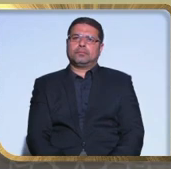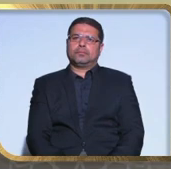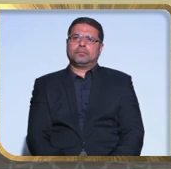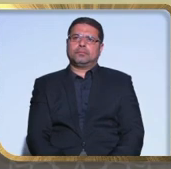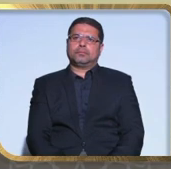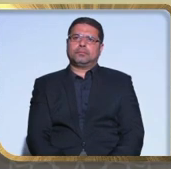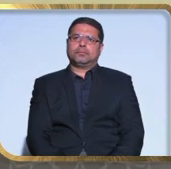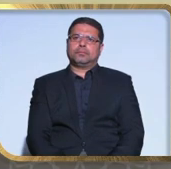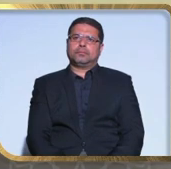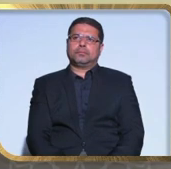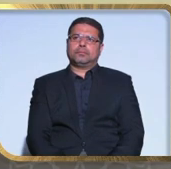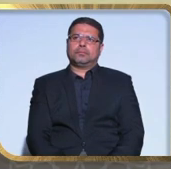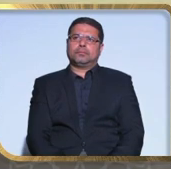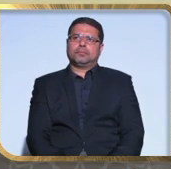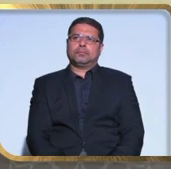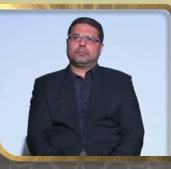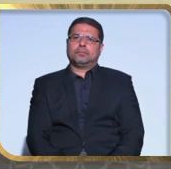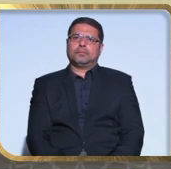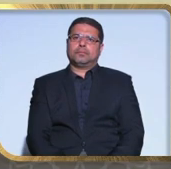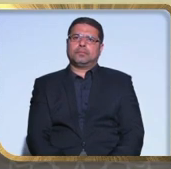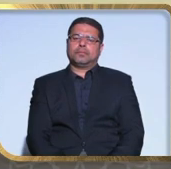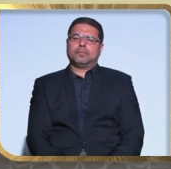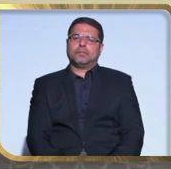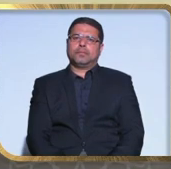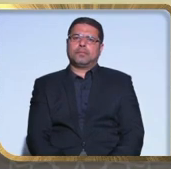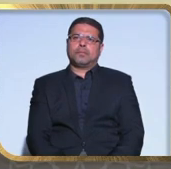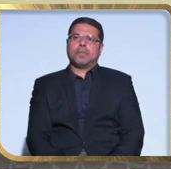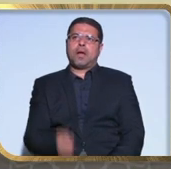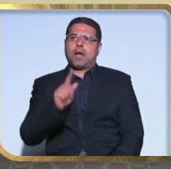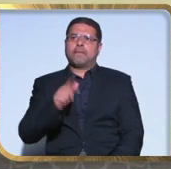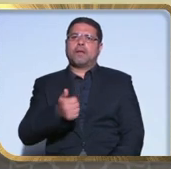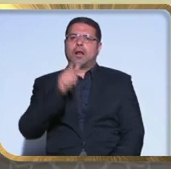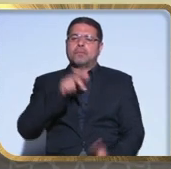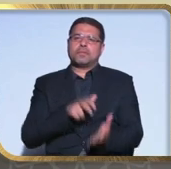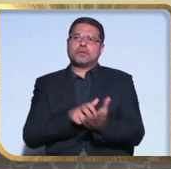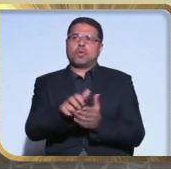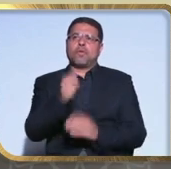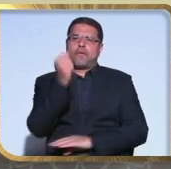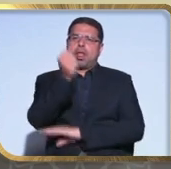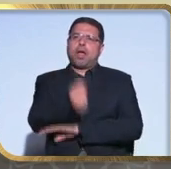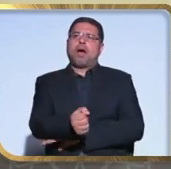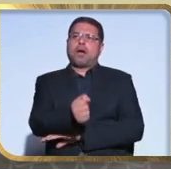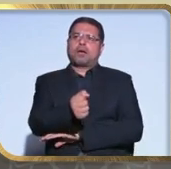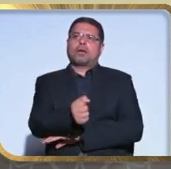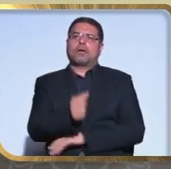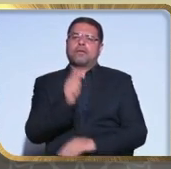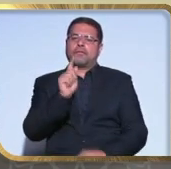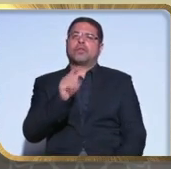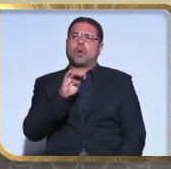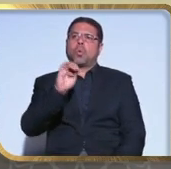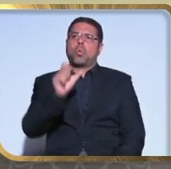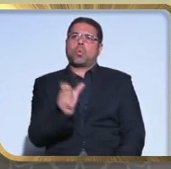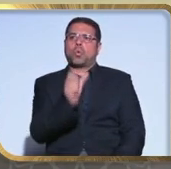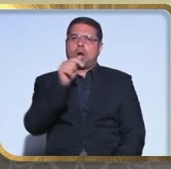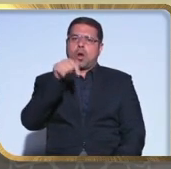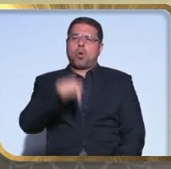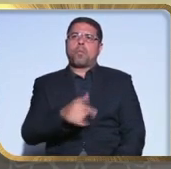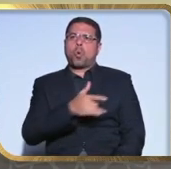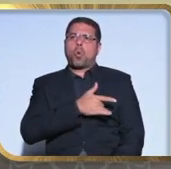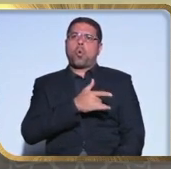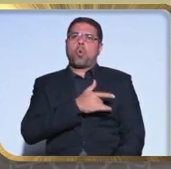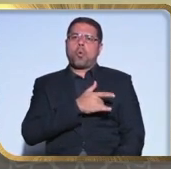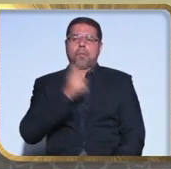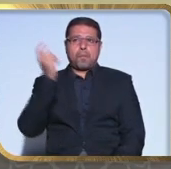مشيد افلم يسيروا في الارض فتكون لهم